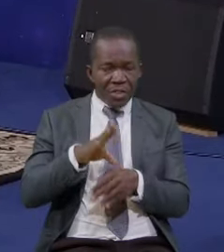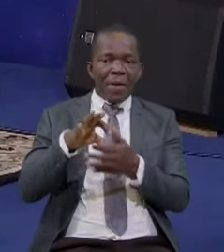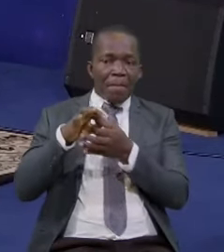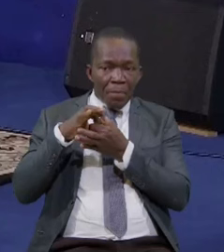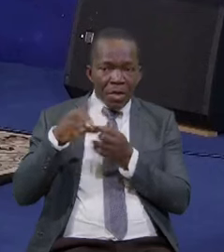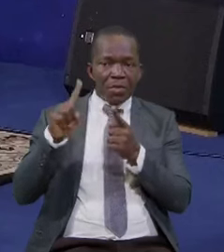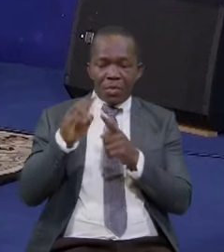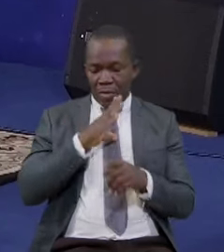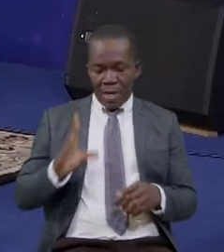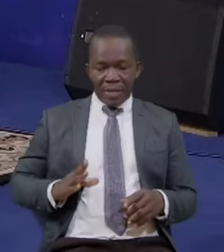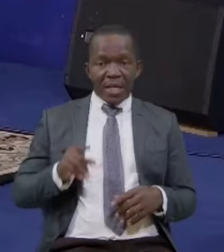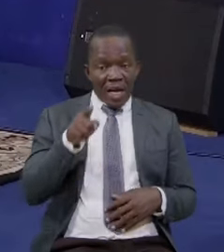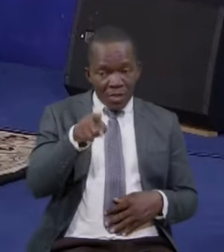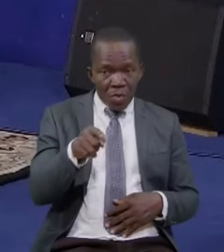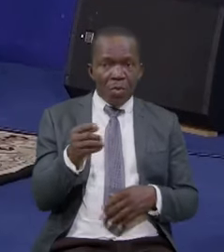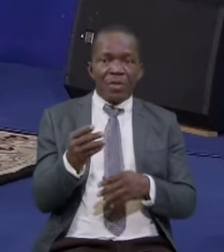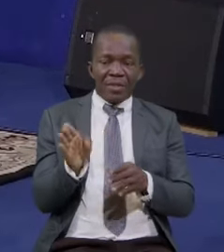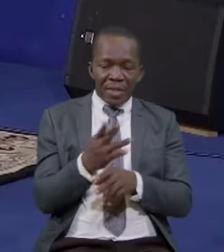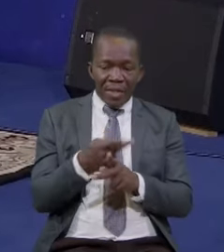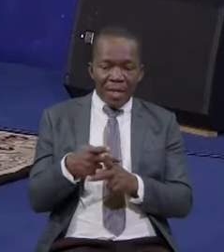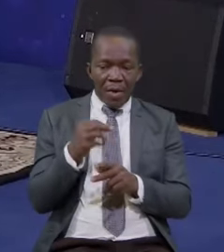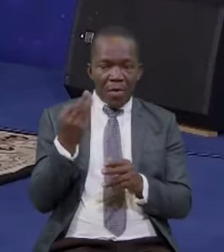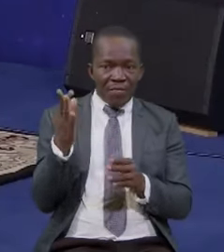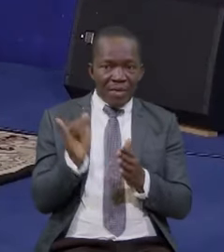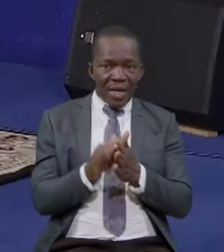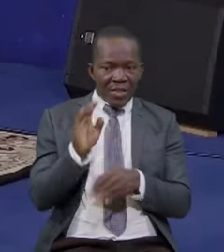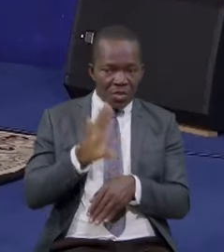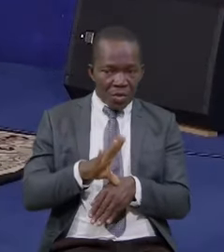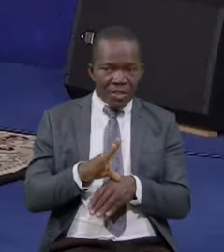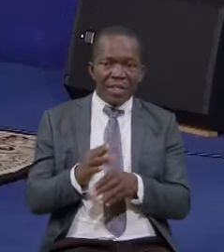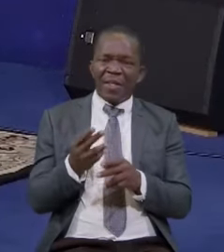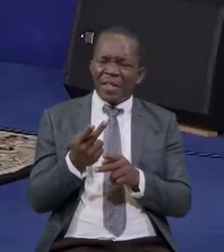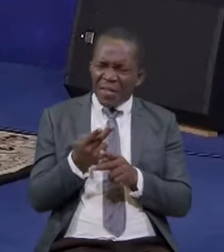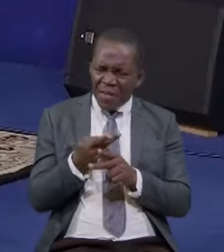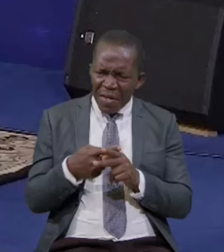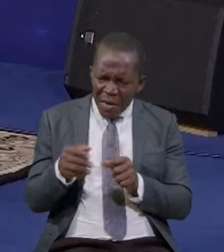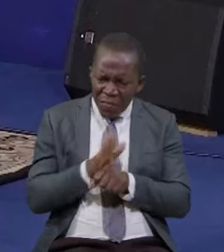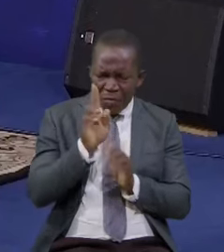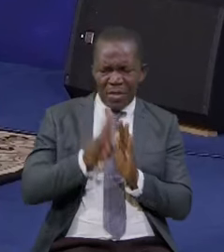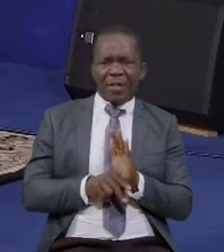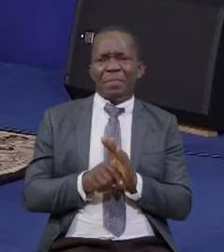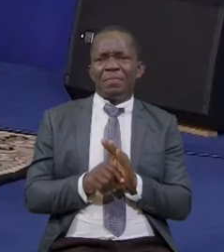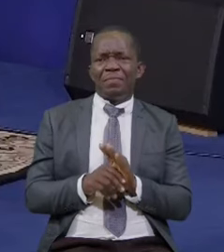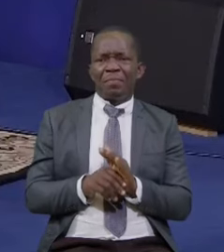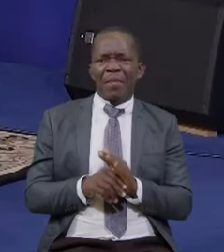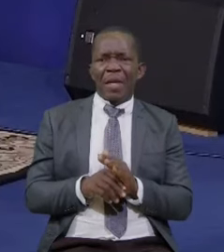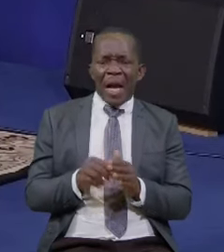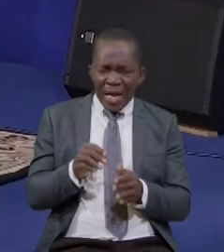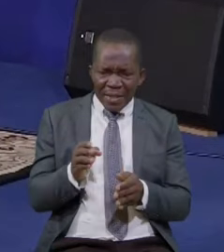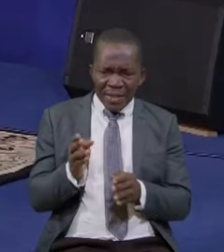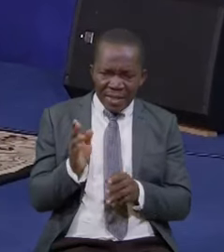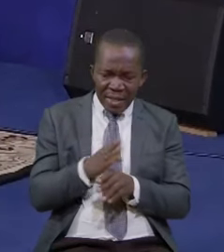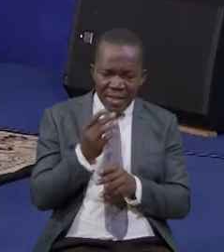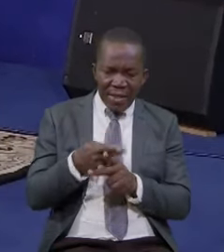délicate et nous gérons l'église avec sagesse et nous gérons l'Église comme représentant de Christ